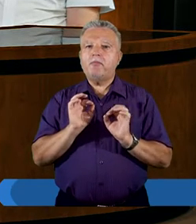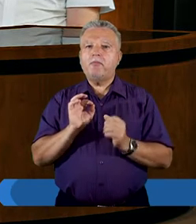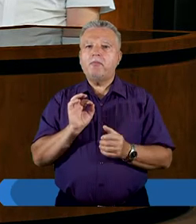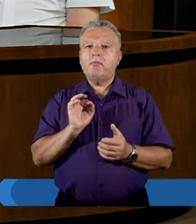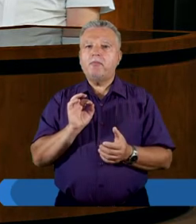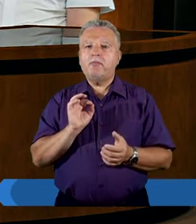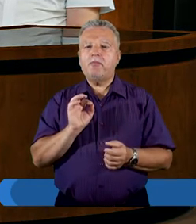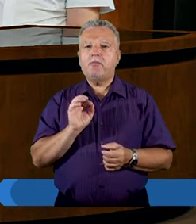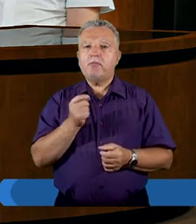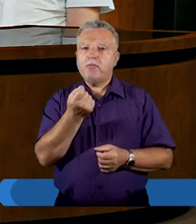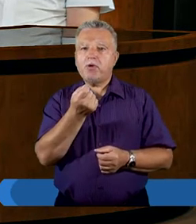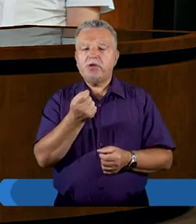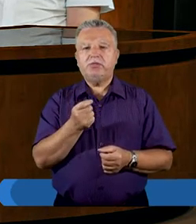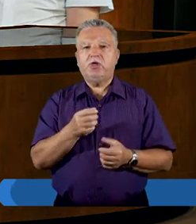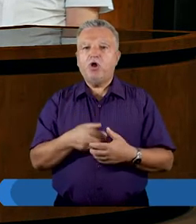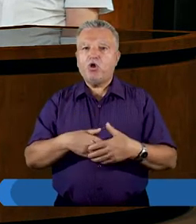perspektywę?